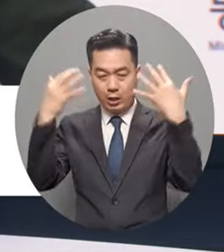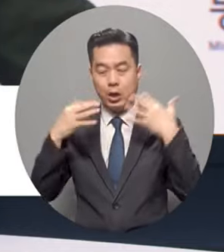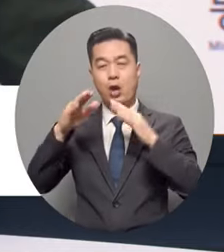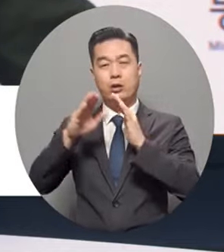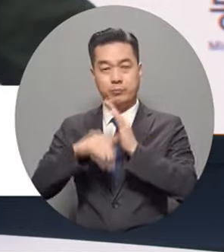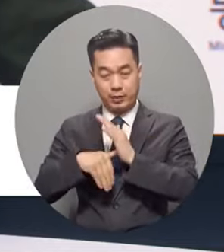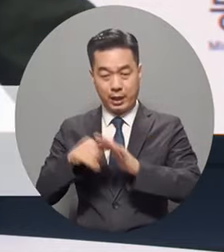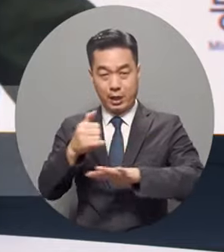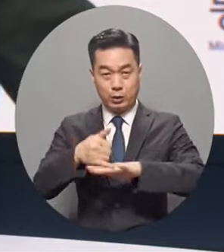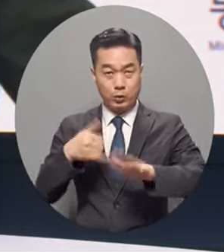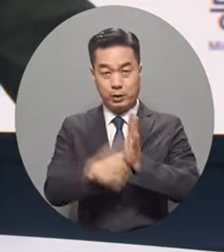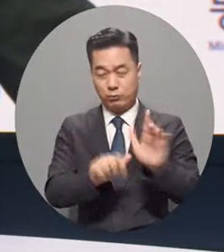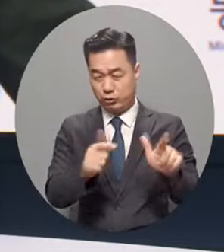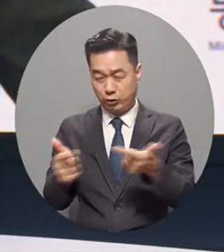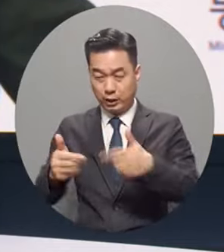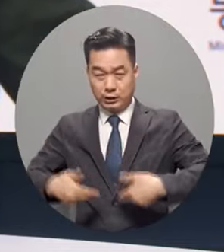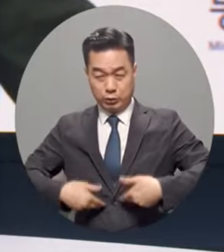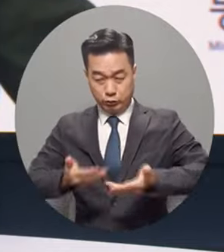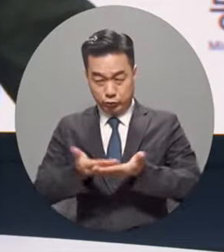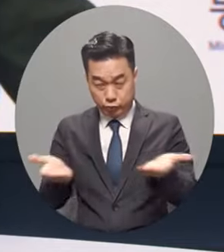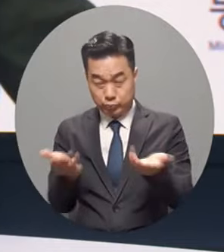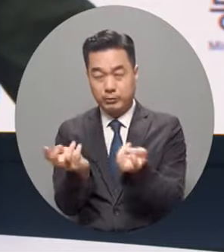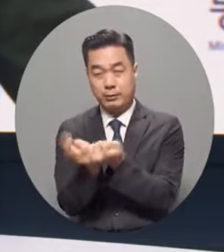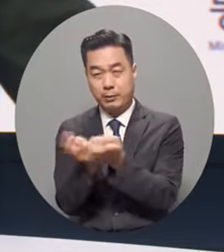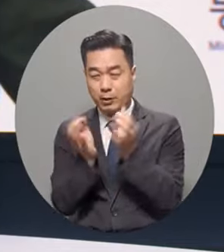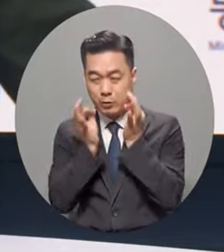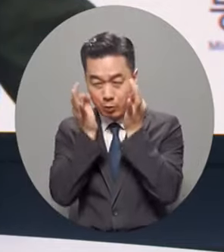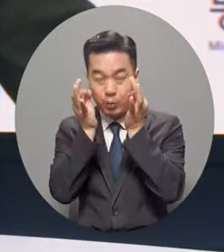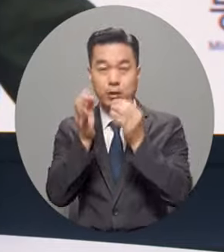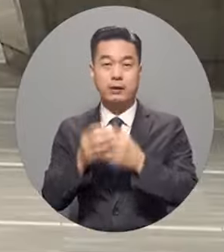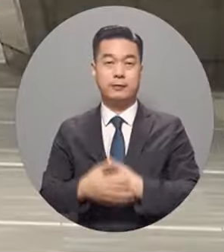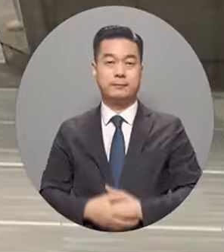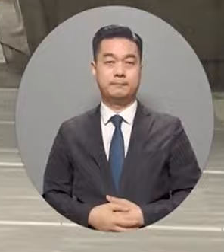기하겠다고 밝혔습니다. 장슬기 기자입니다.